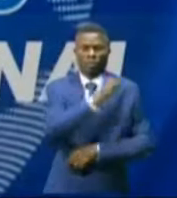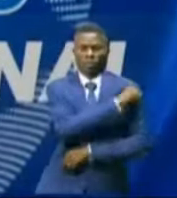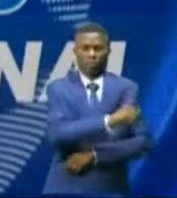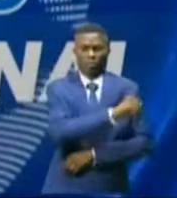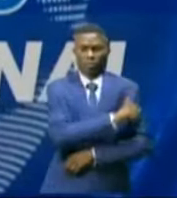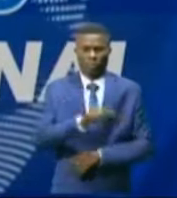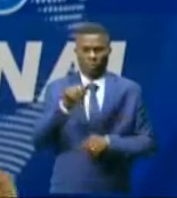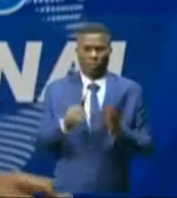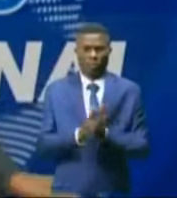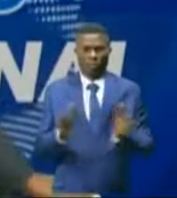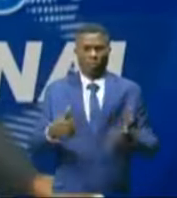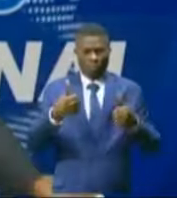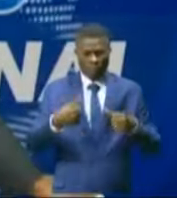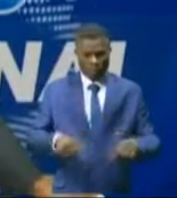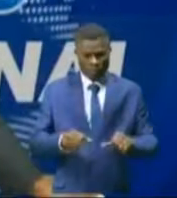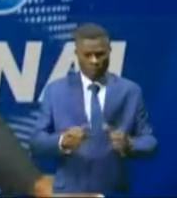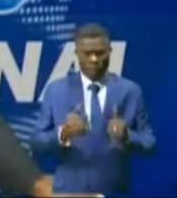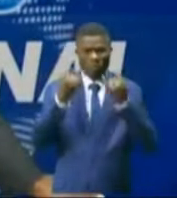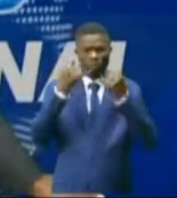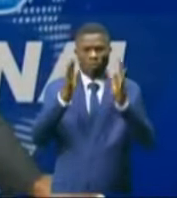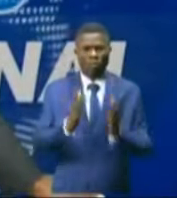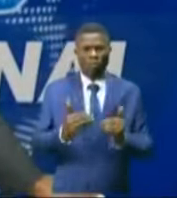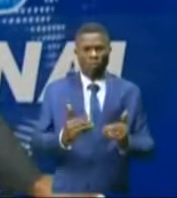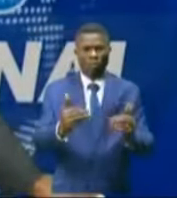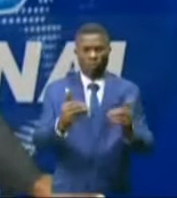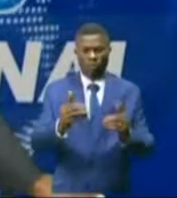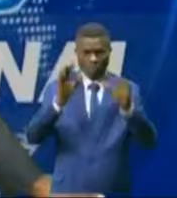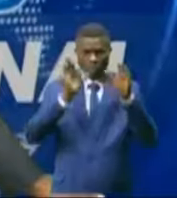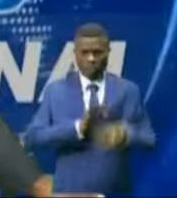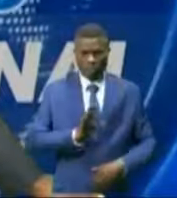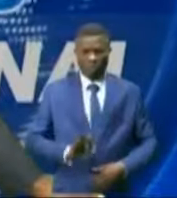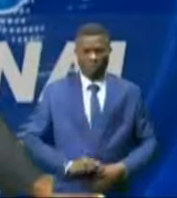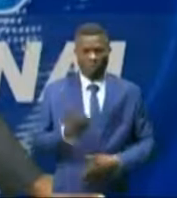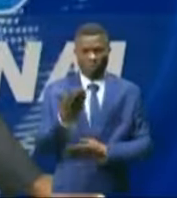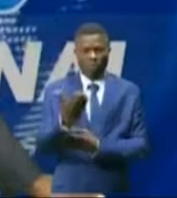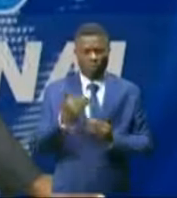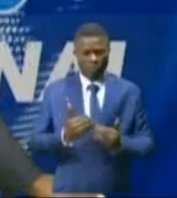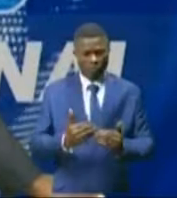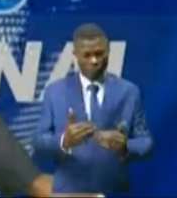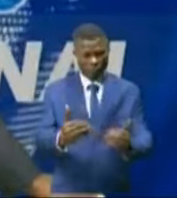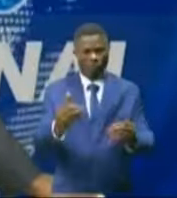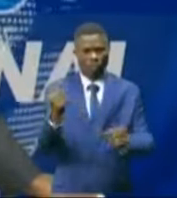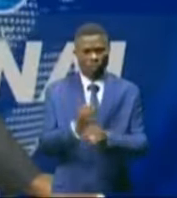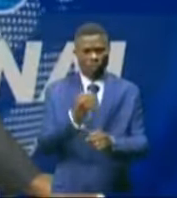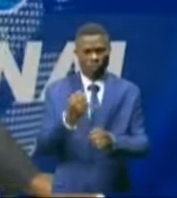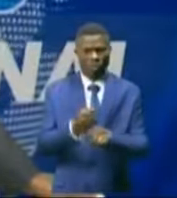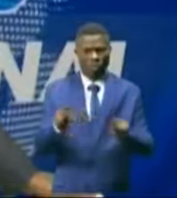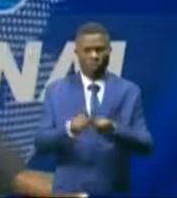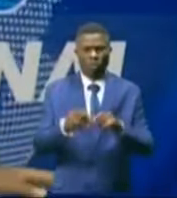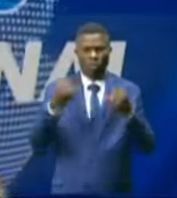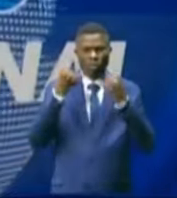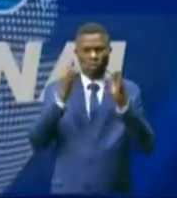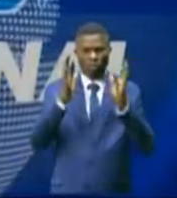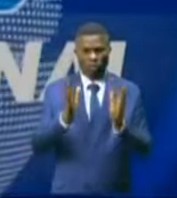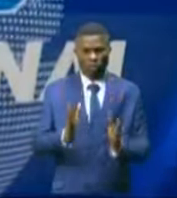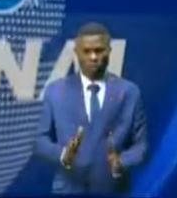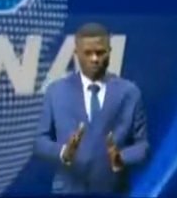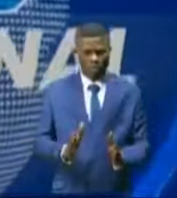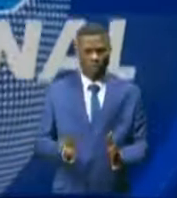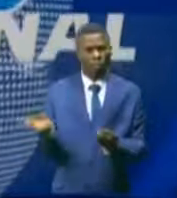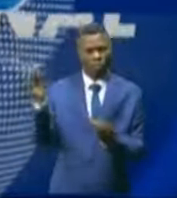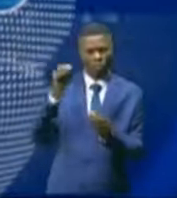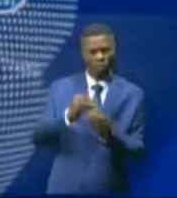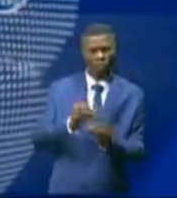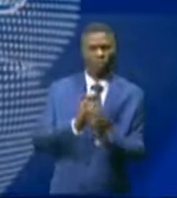son fauteuil de l'informateur. Il vient d'être reconduit par le chef de l'État. Félix-Antoine Tshisekedi Tshilombo lui a demandé de compléter